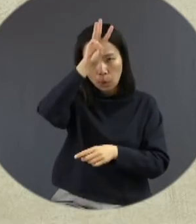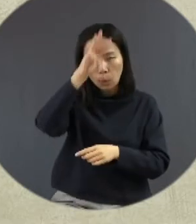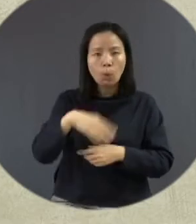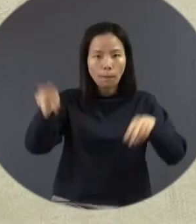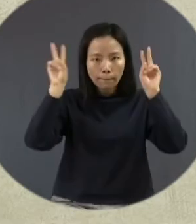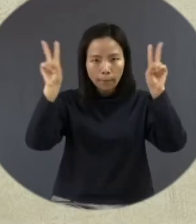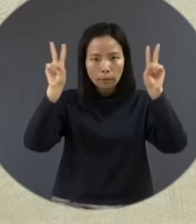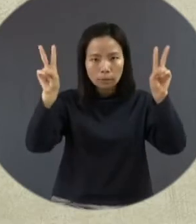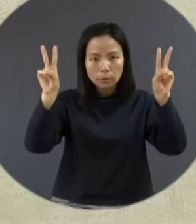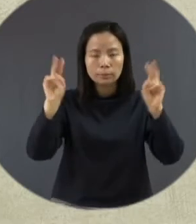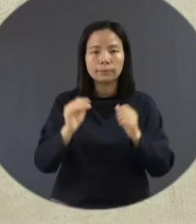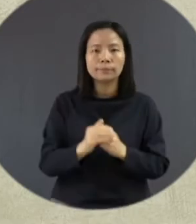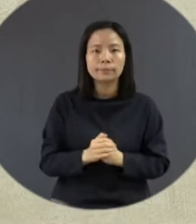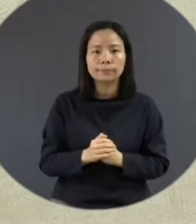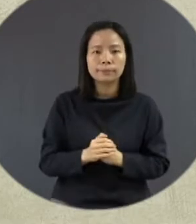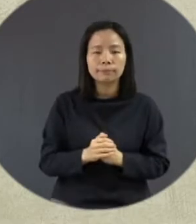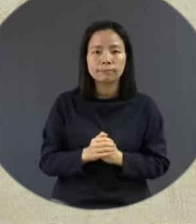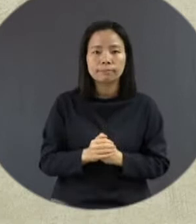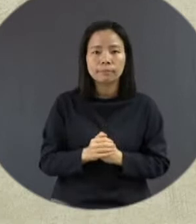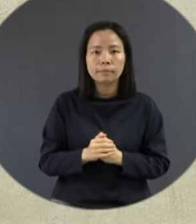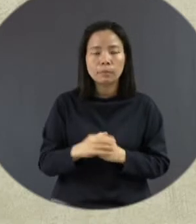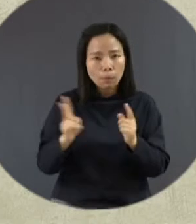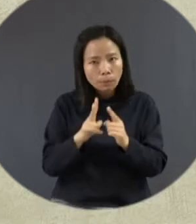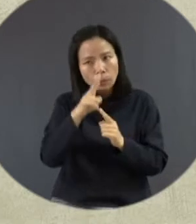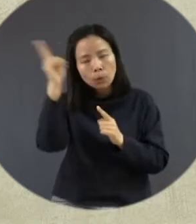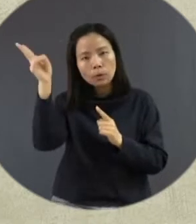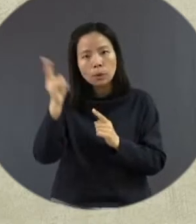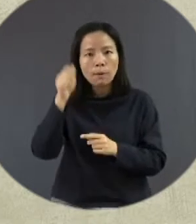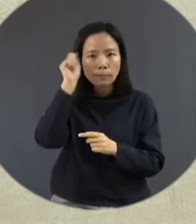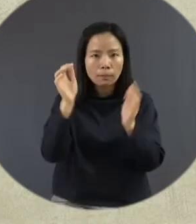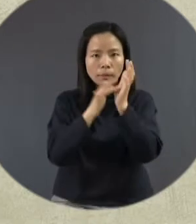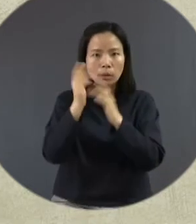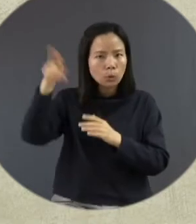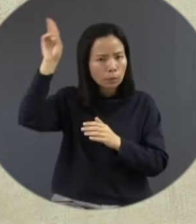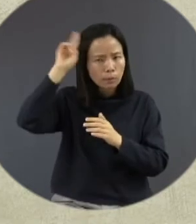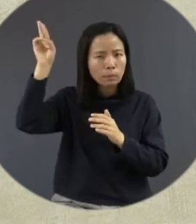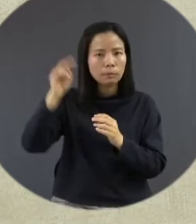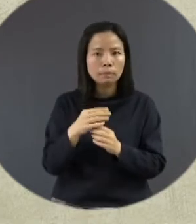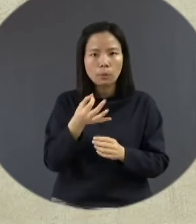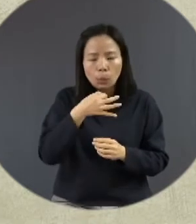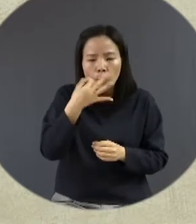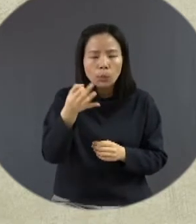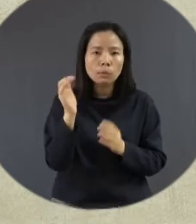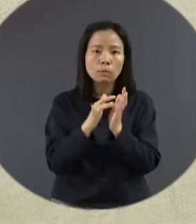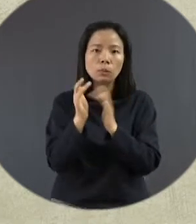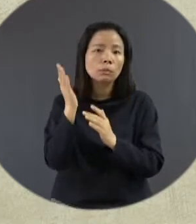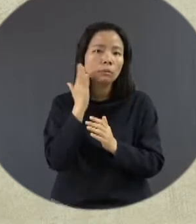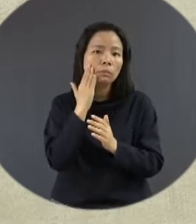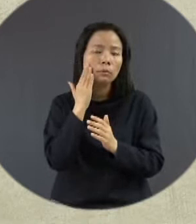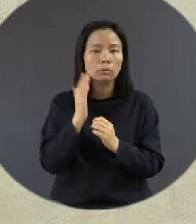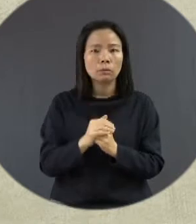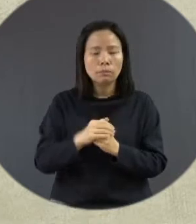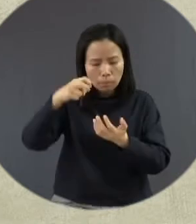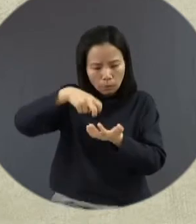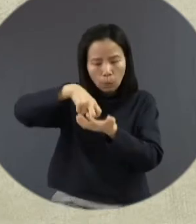岁！然后用一根芦苇打他的头，唾他的面，又跪